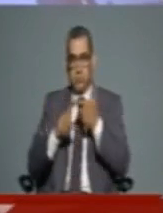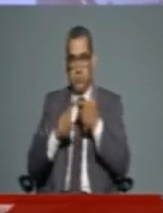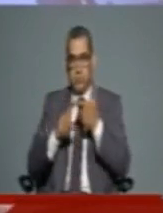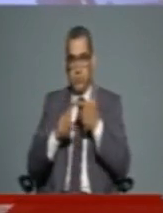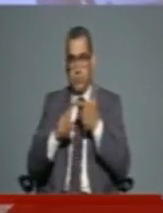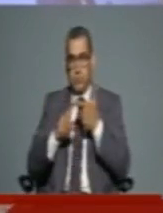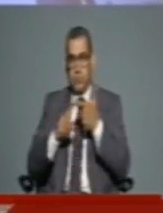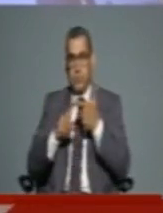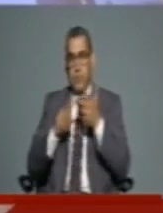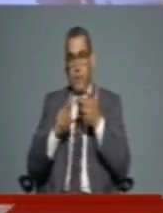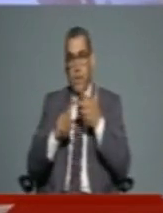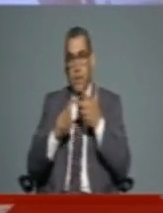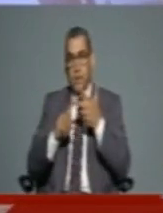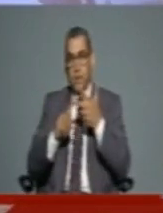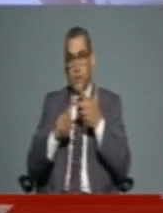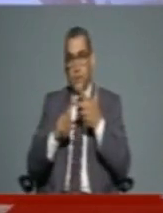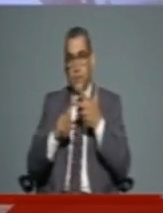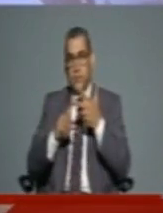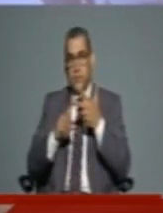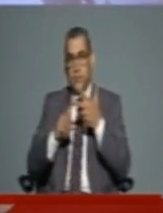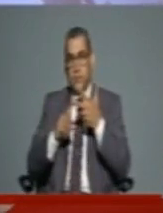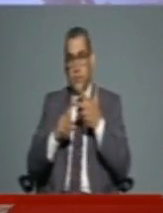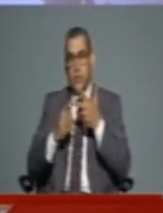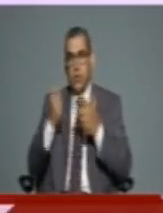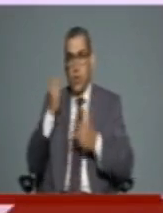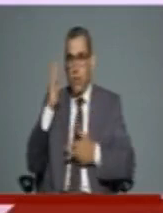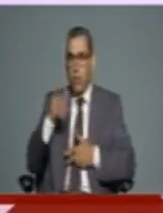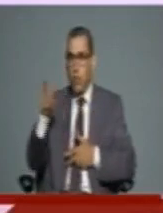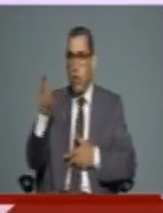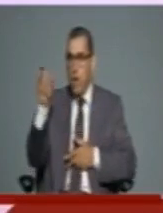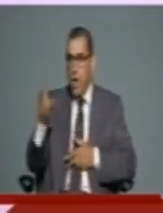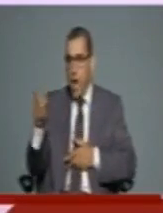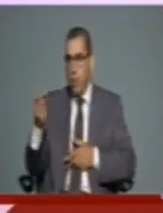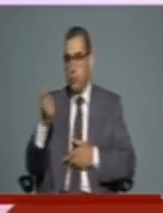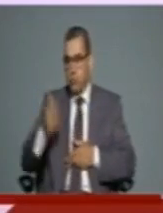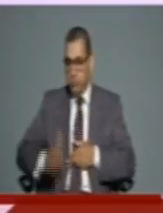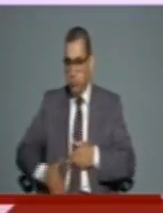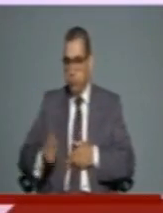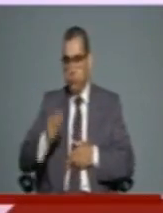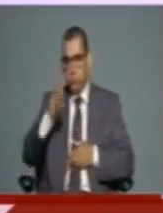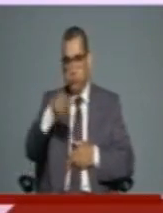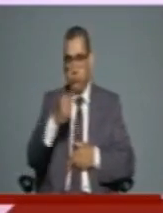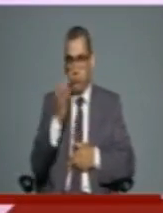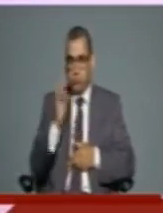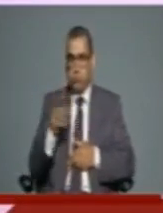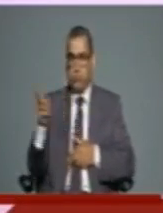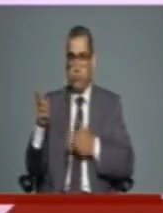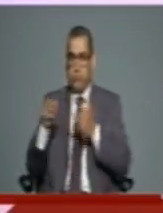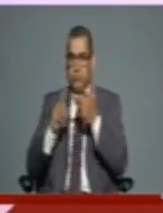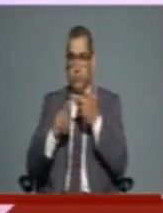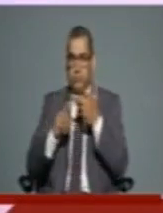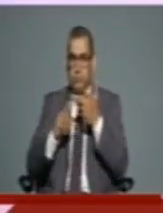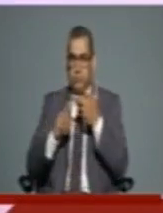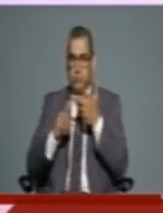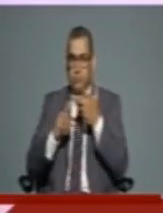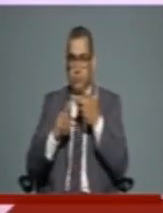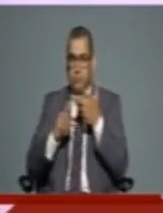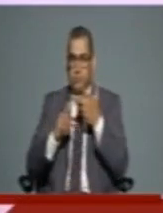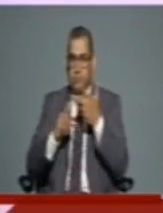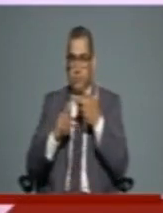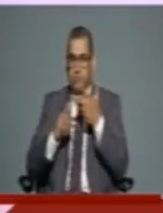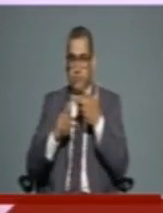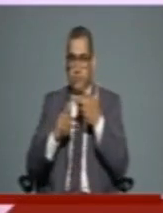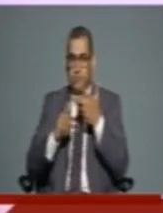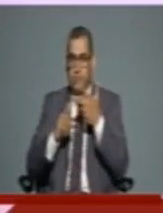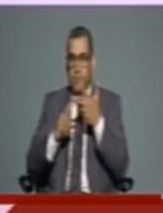نمرة ثلاثة، قدرة المواطن على شراء هذه السلع. ثلاث حاجات: توفير